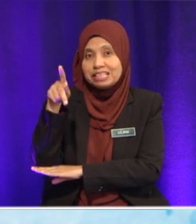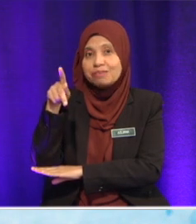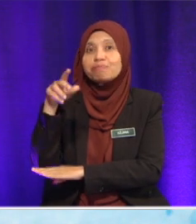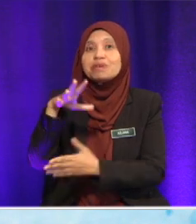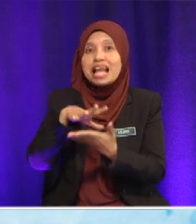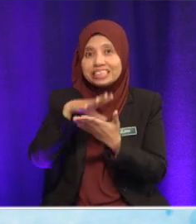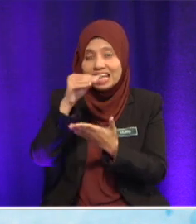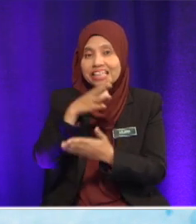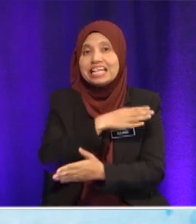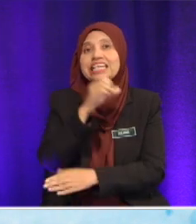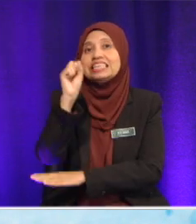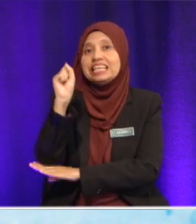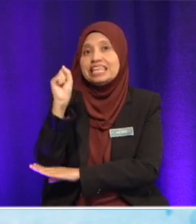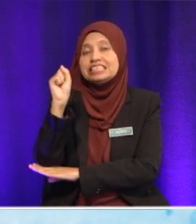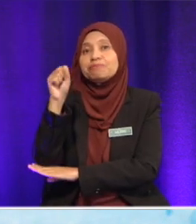prestasi